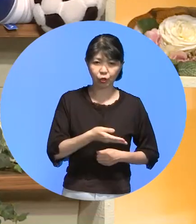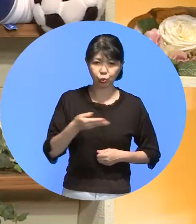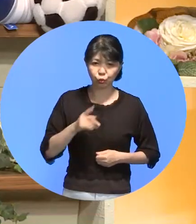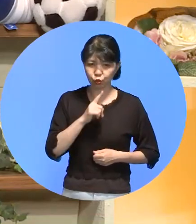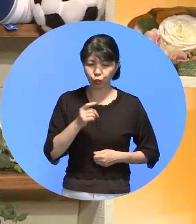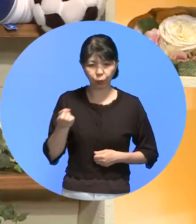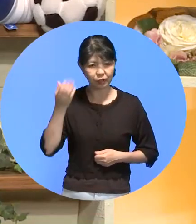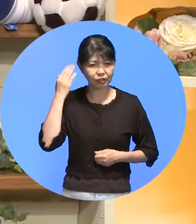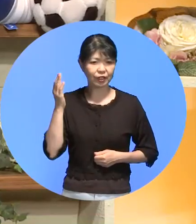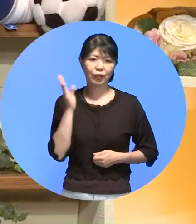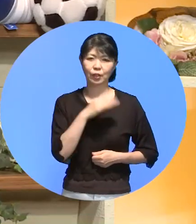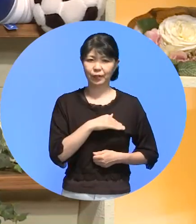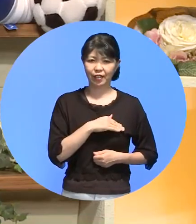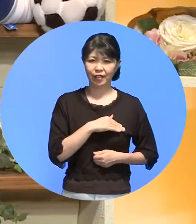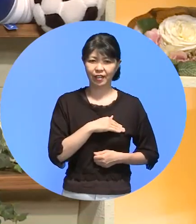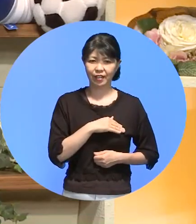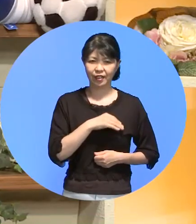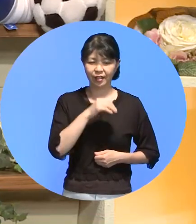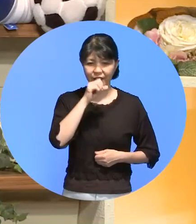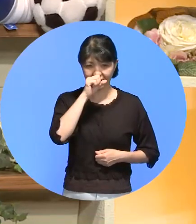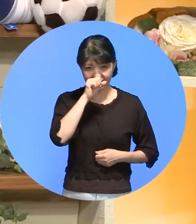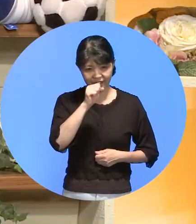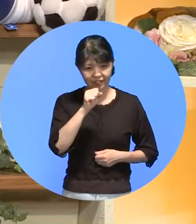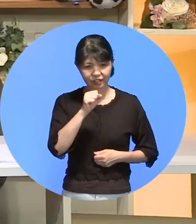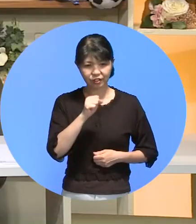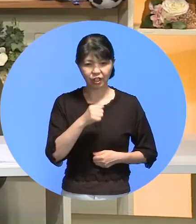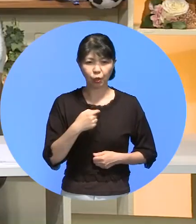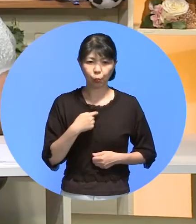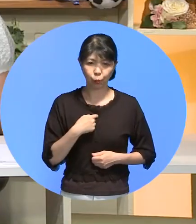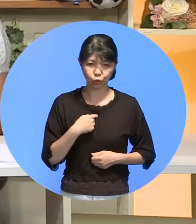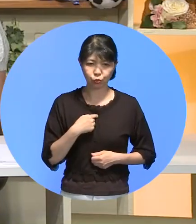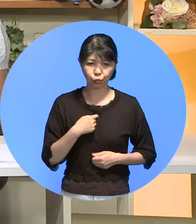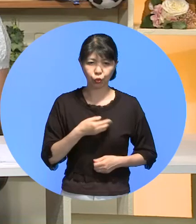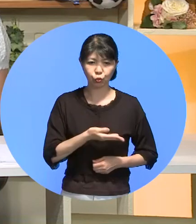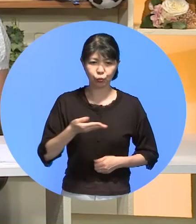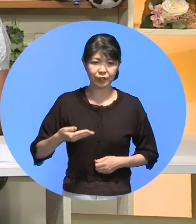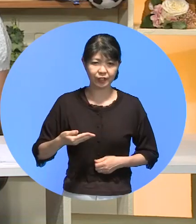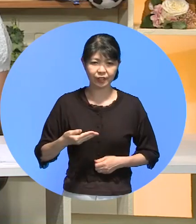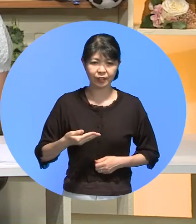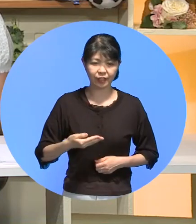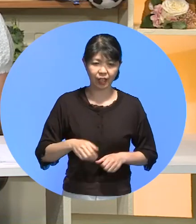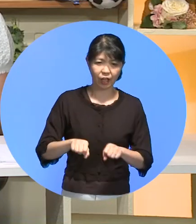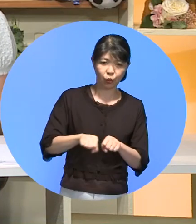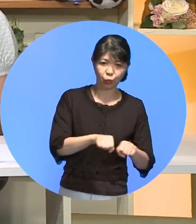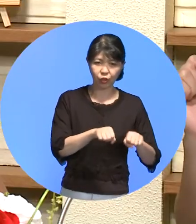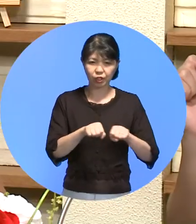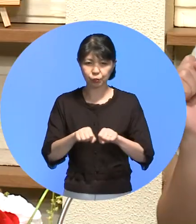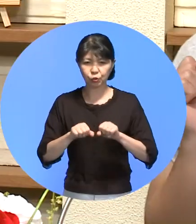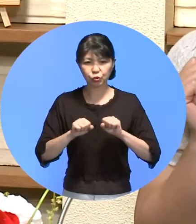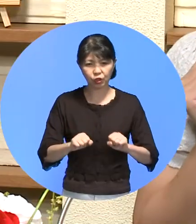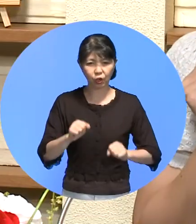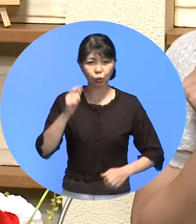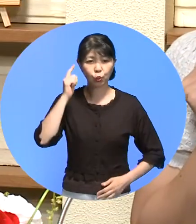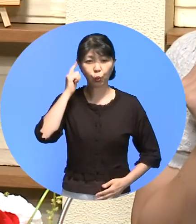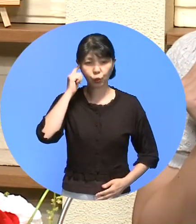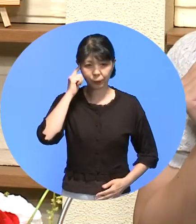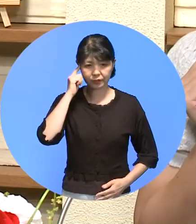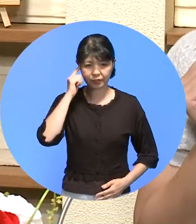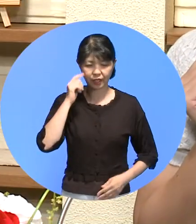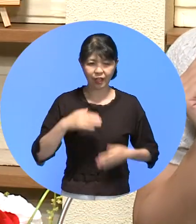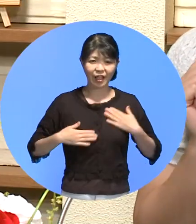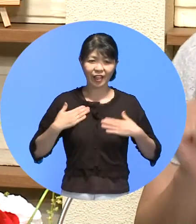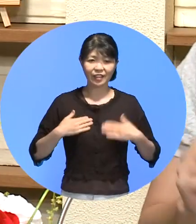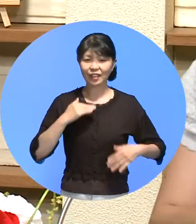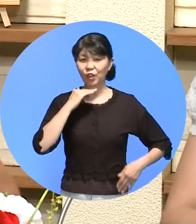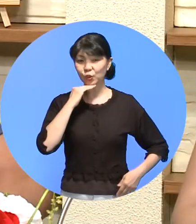といえば海っていうのもねやっぱり忘れてはいけません。 いいですよね、 はい、 僕も今年海行きましてね、今年はウェイクボードちょっとしようかな